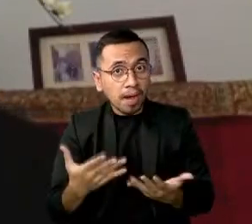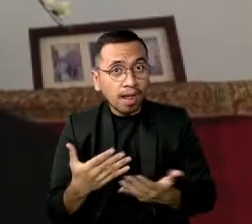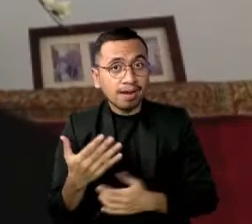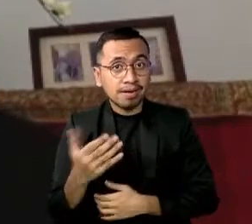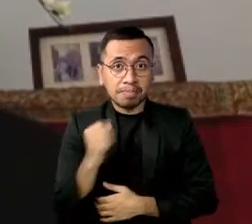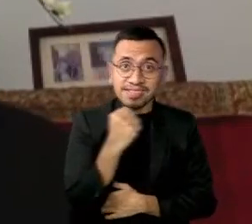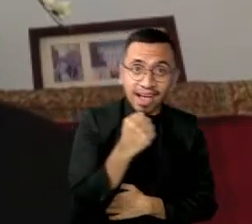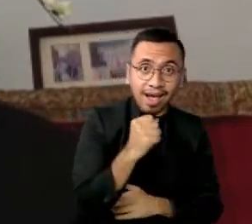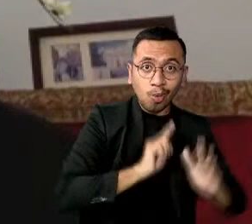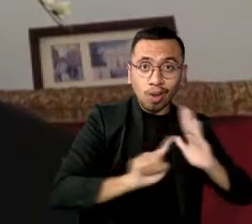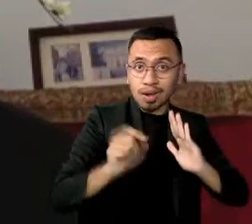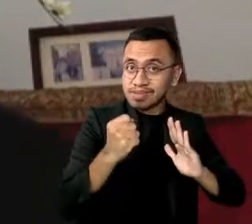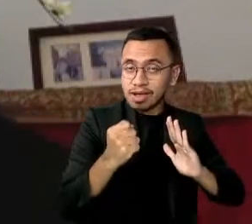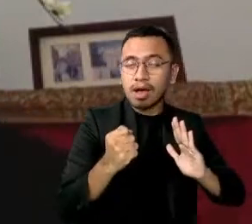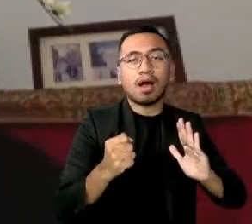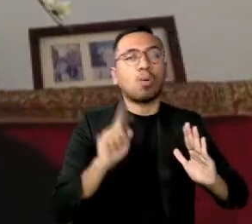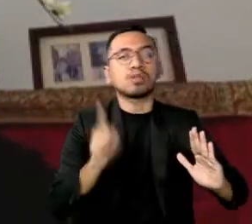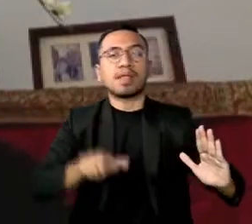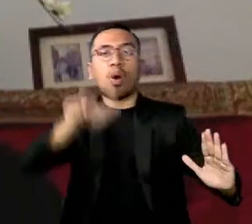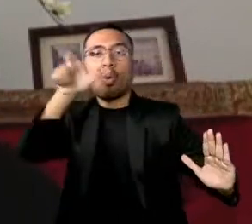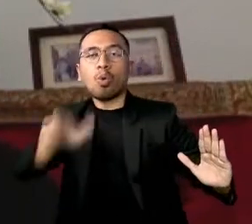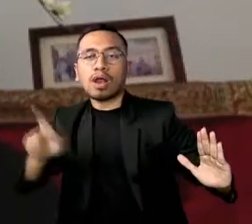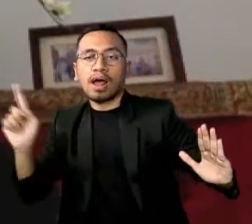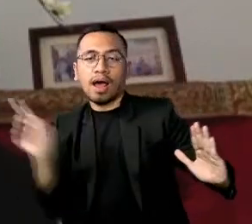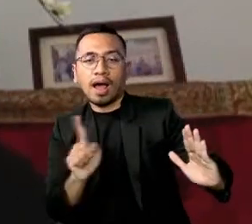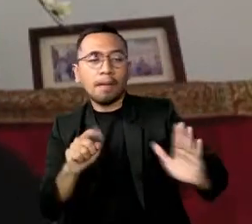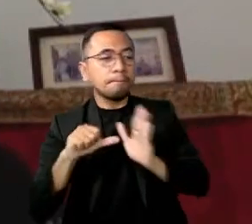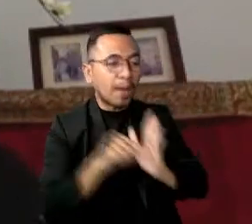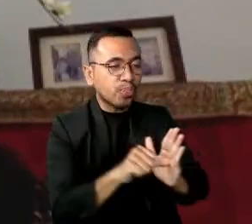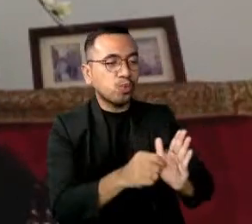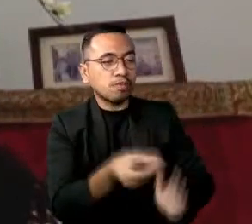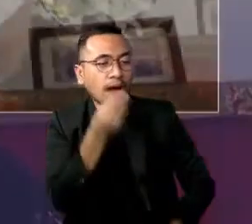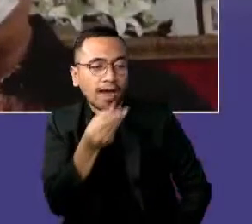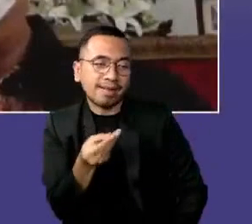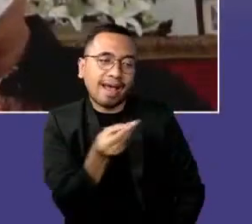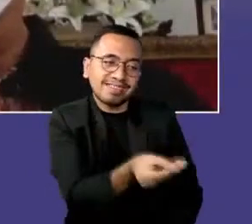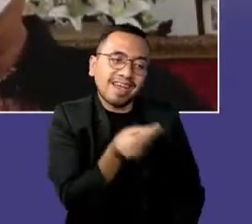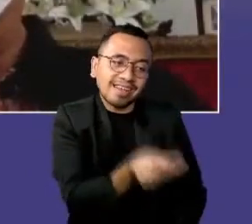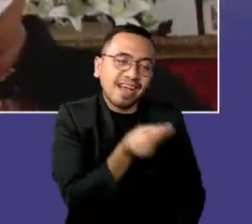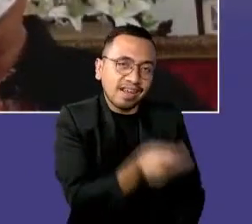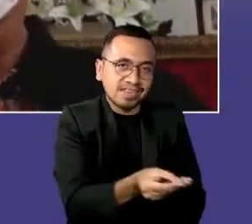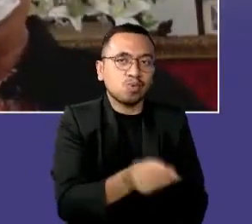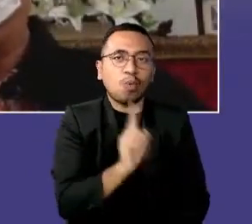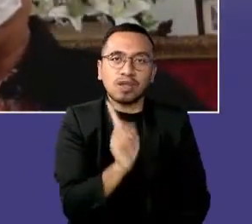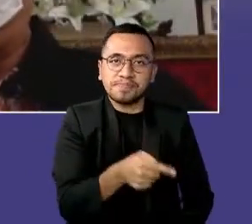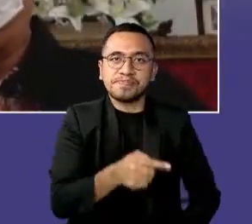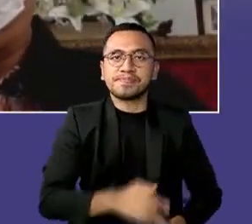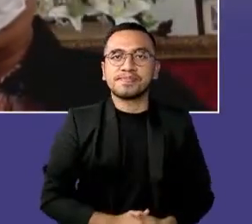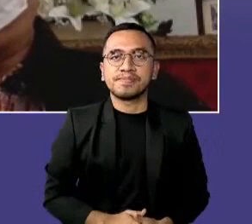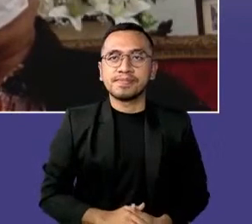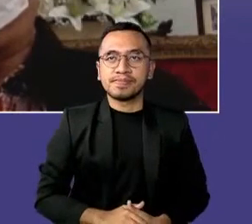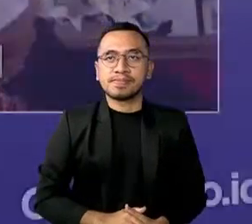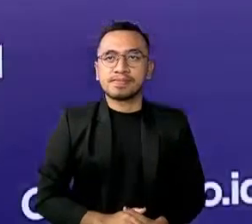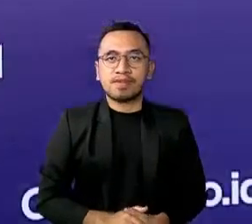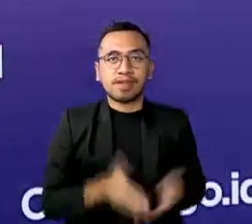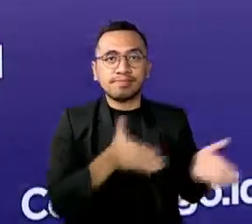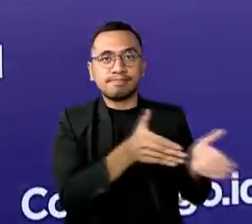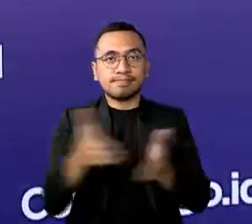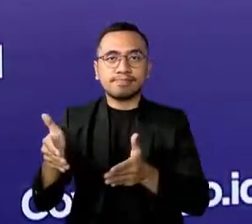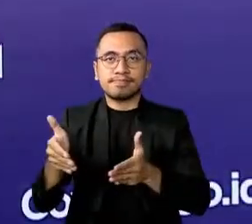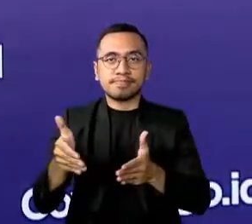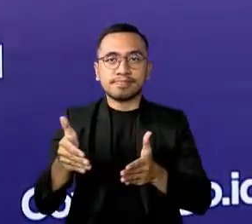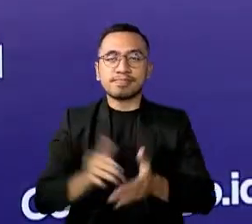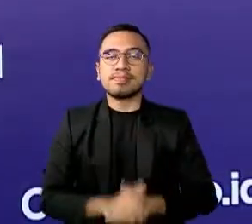diawasi maka disini persoalannya ah tuh jadi sekarang ni strategi kita lebih lebat amatea Baik saya kepala hodzic tolol gini gimana